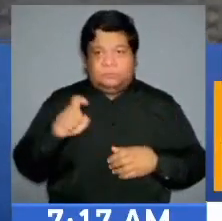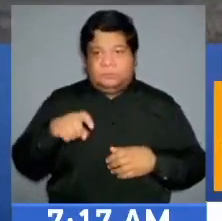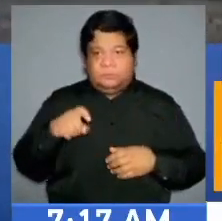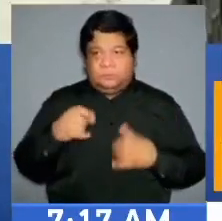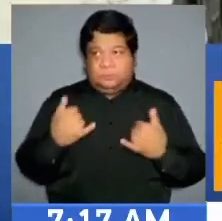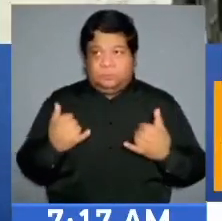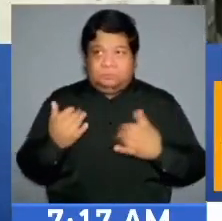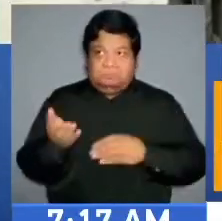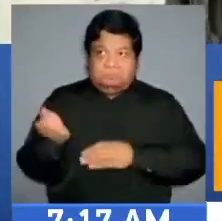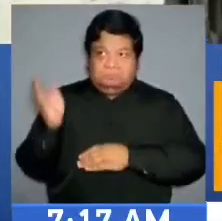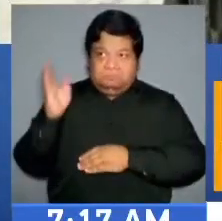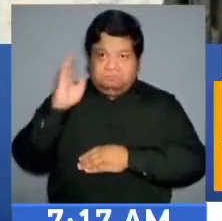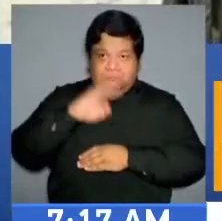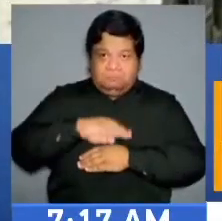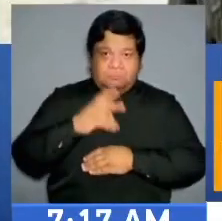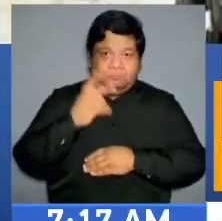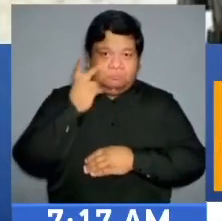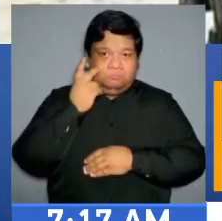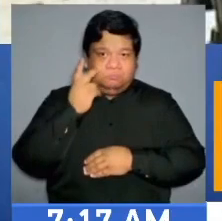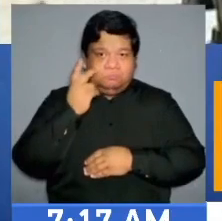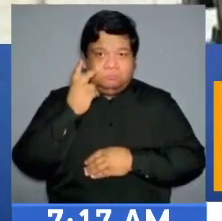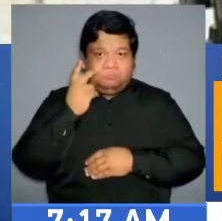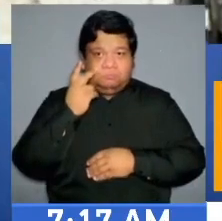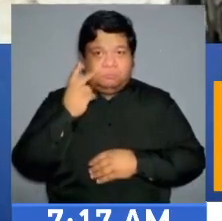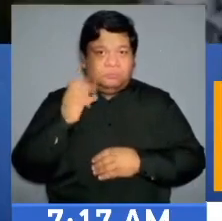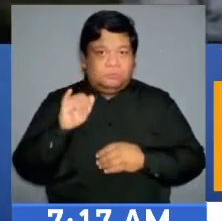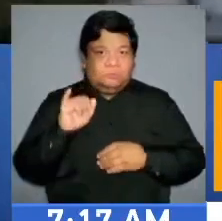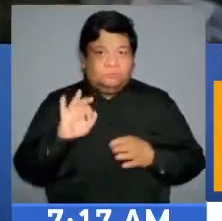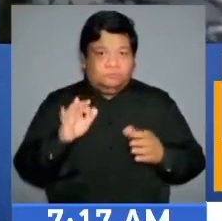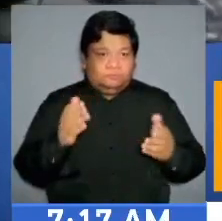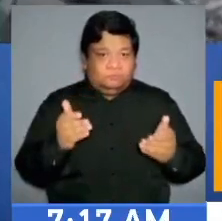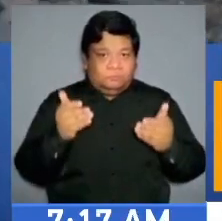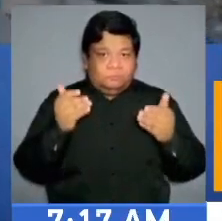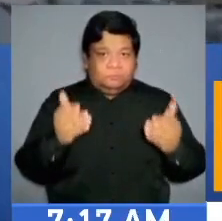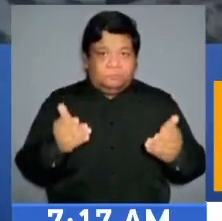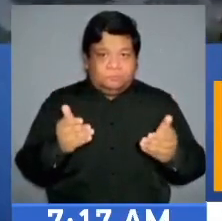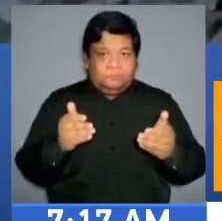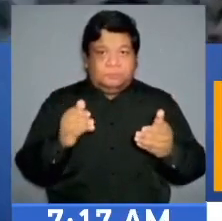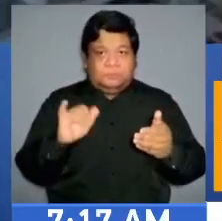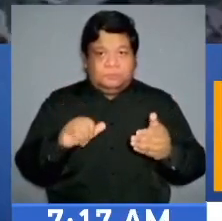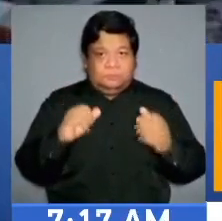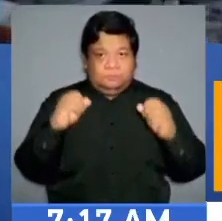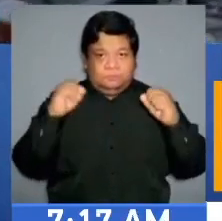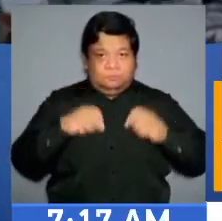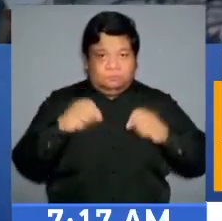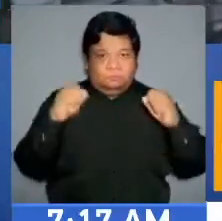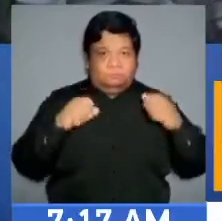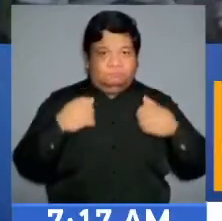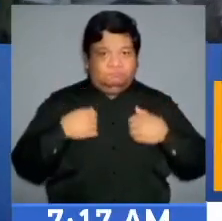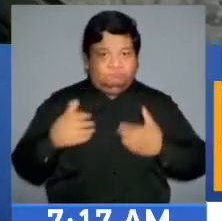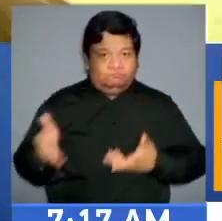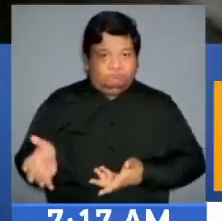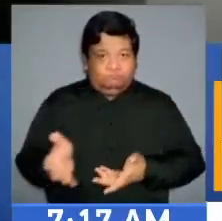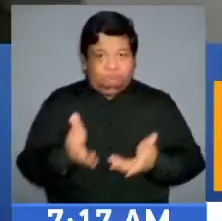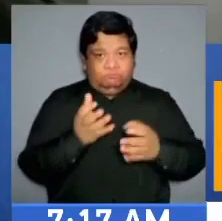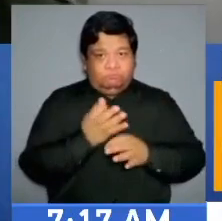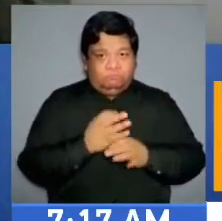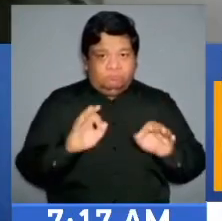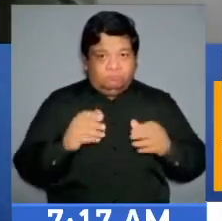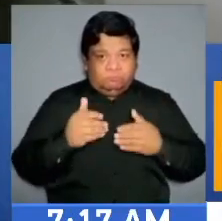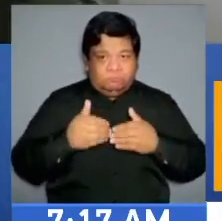Philippine time, kung tuloy po itong deal, it will happen within the next few days na a few hostages per